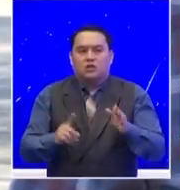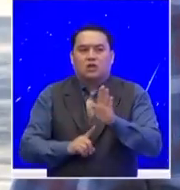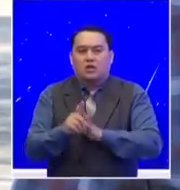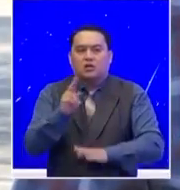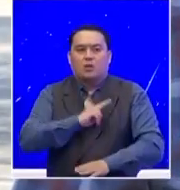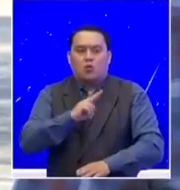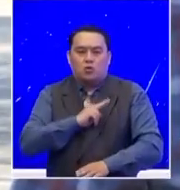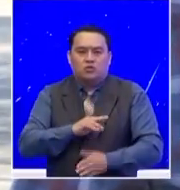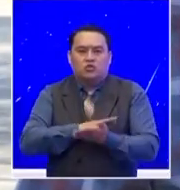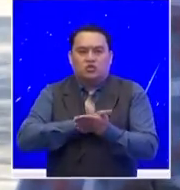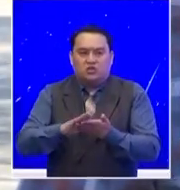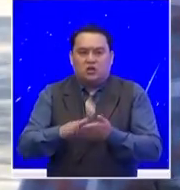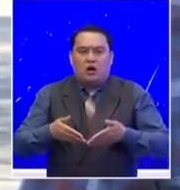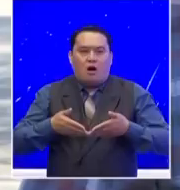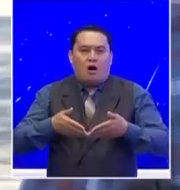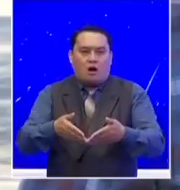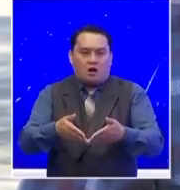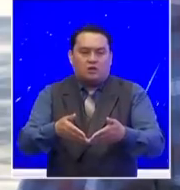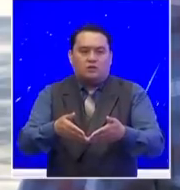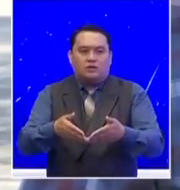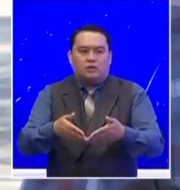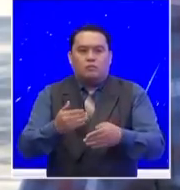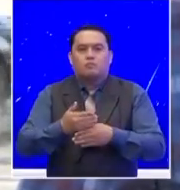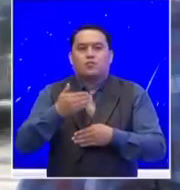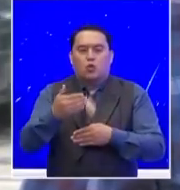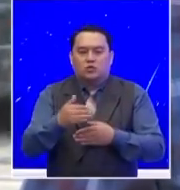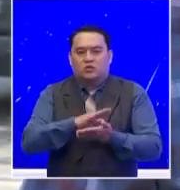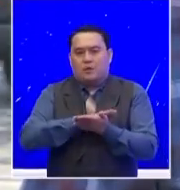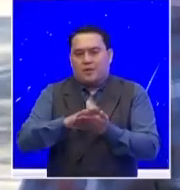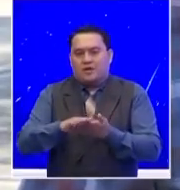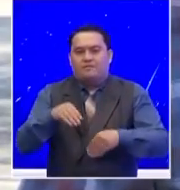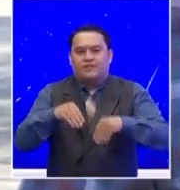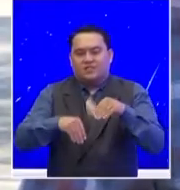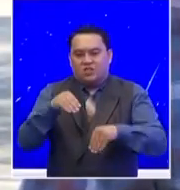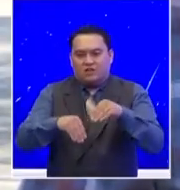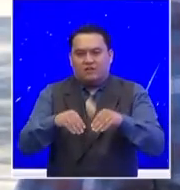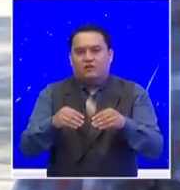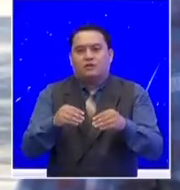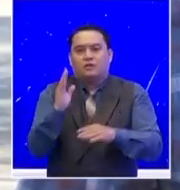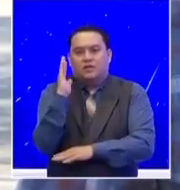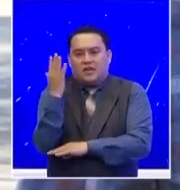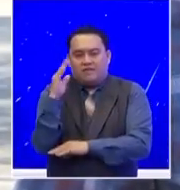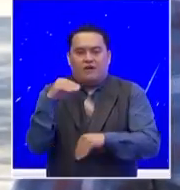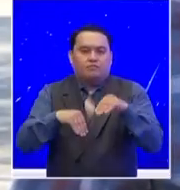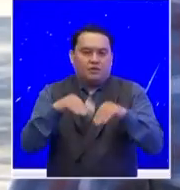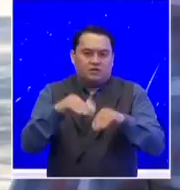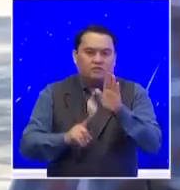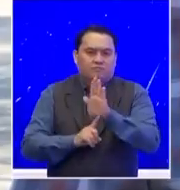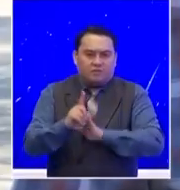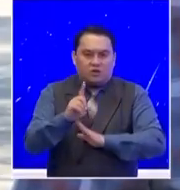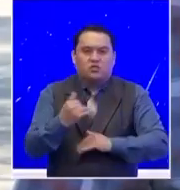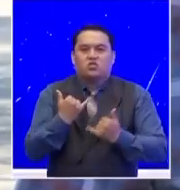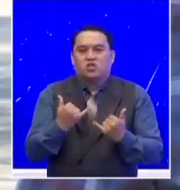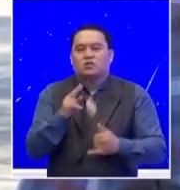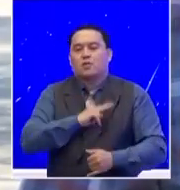начали сначала чистить арышные системы, после потепления начали высаживать деревья. И сейчас